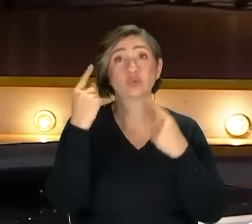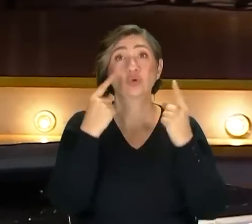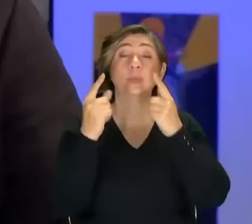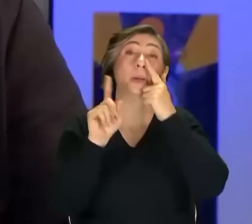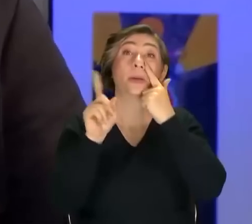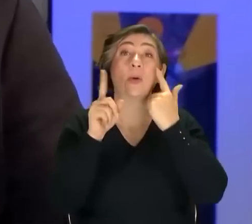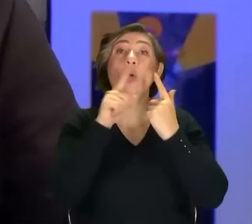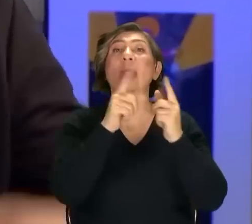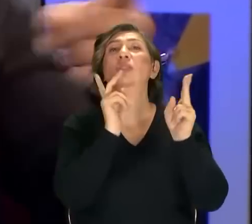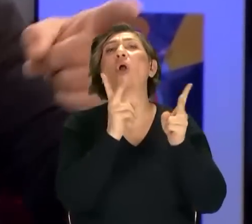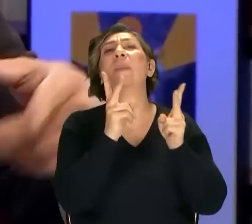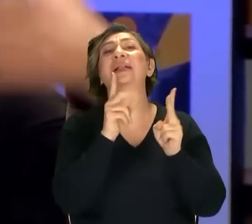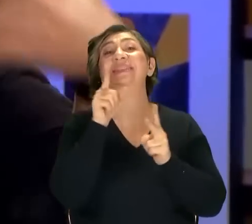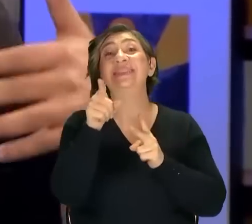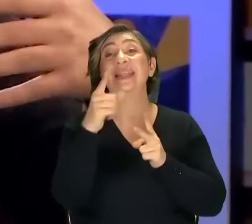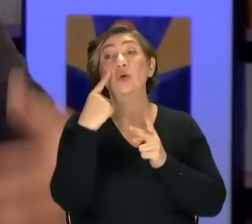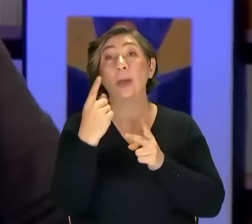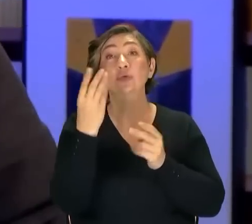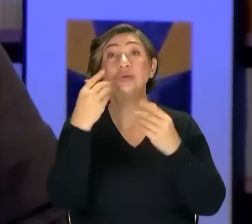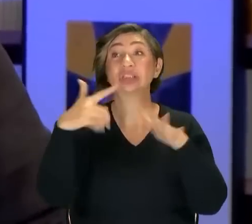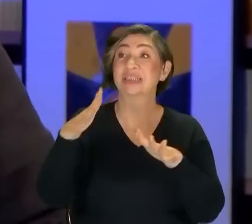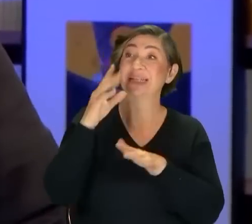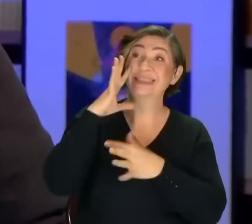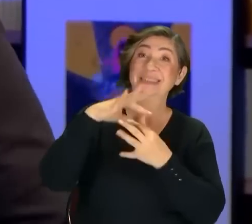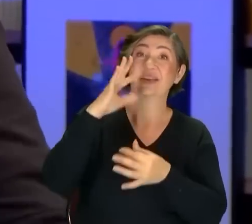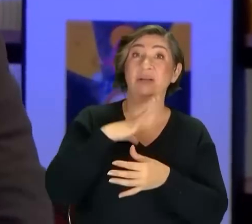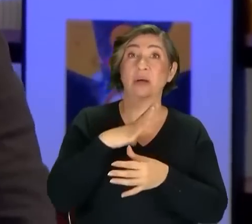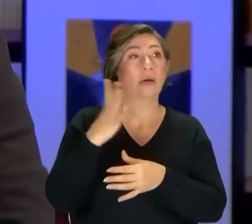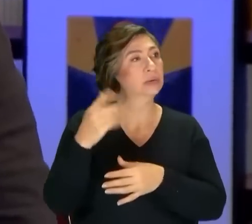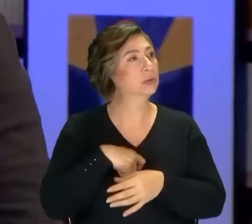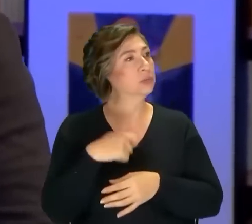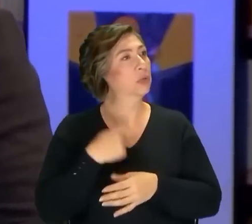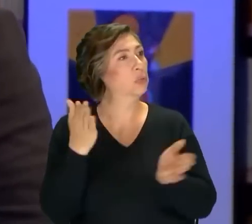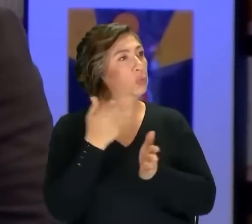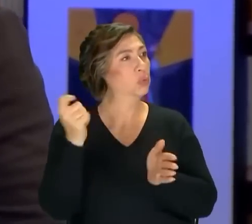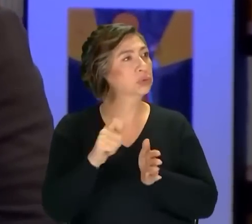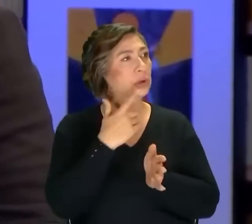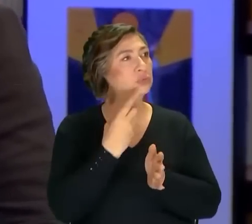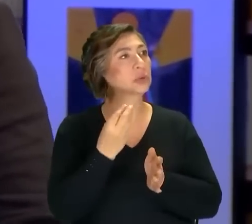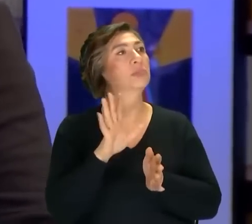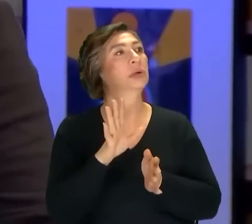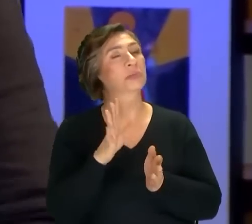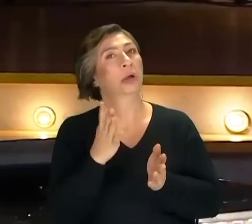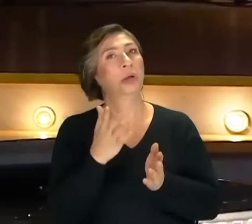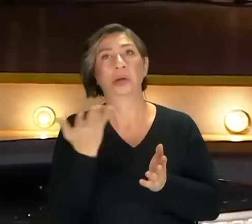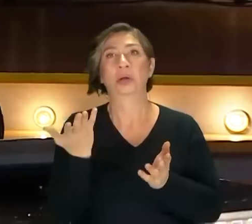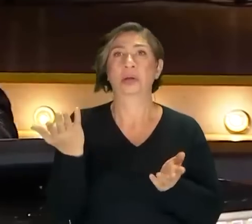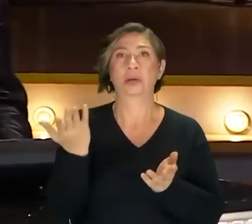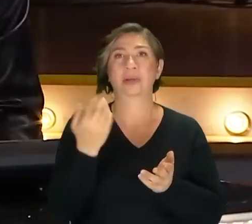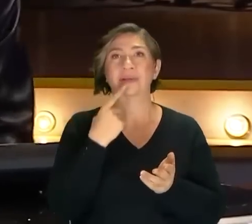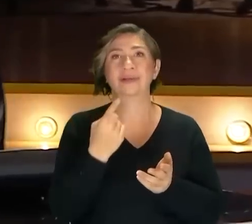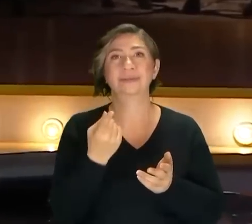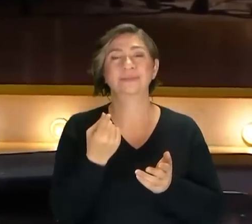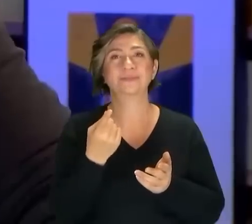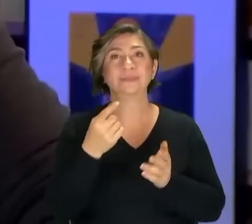ya. onlar için çok normal. Hatta sana şu anda birçok şaşıran insan da vardır izlerken. Aa saçmalığa bak işte un koyunca daha şey olmuyor mu ya para? falan.